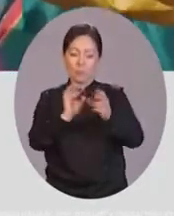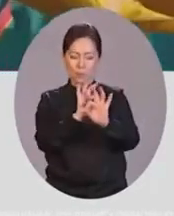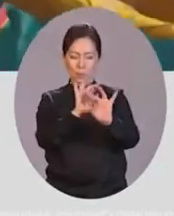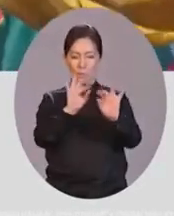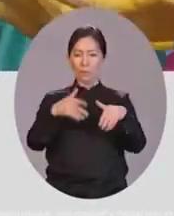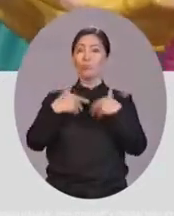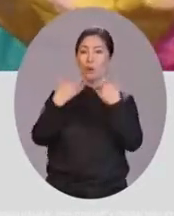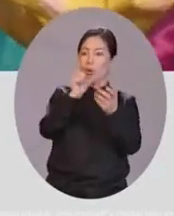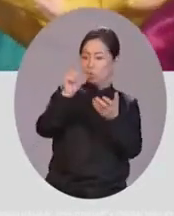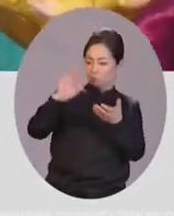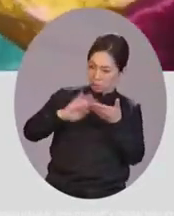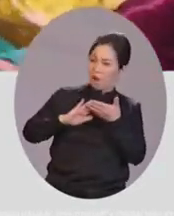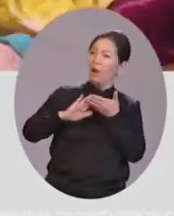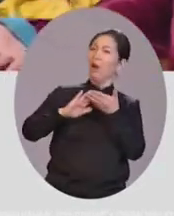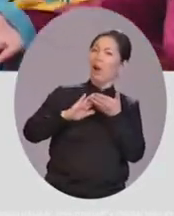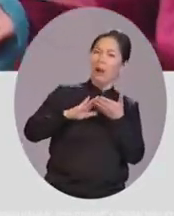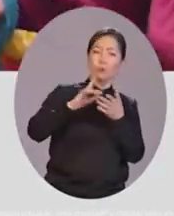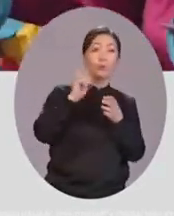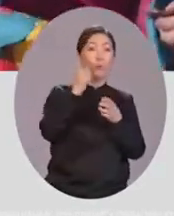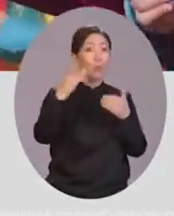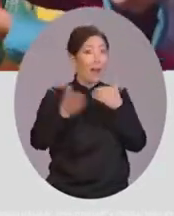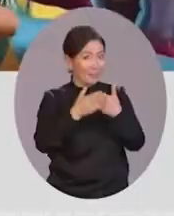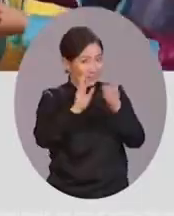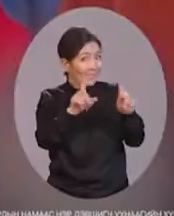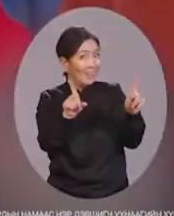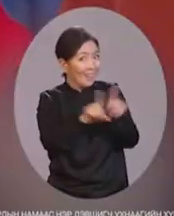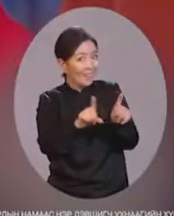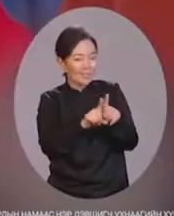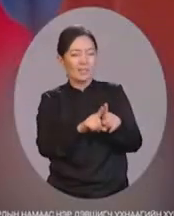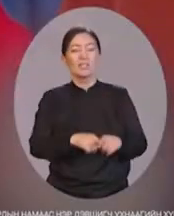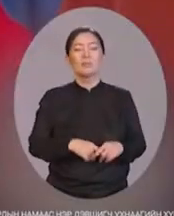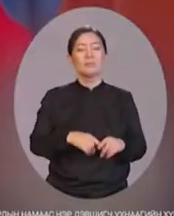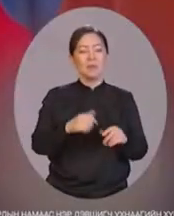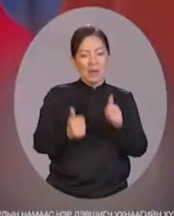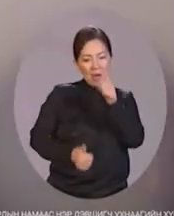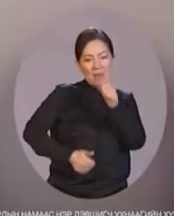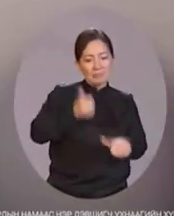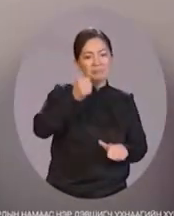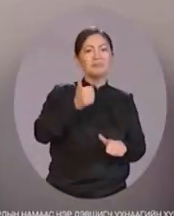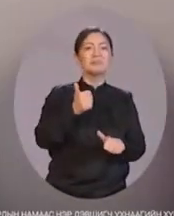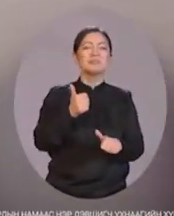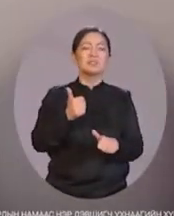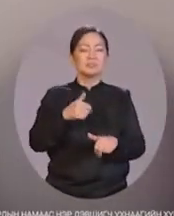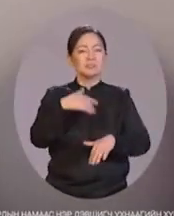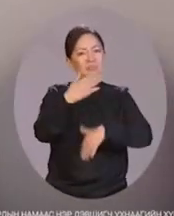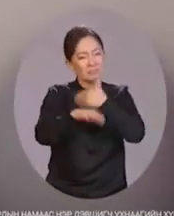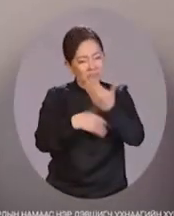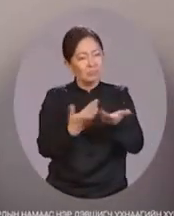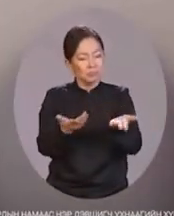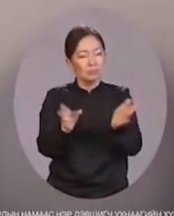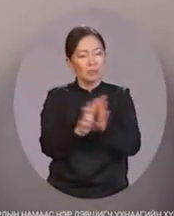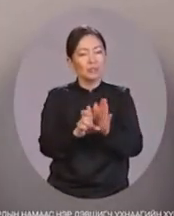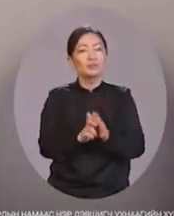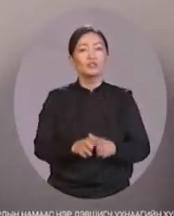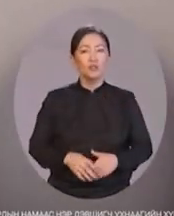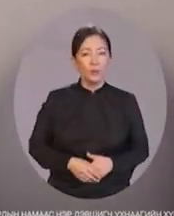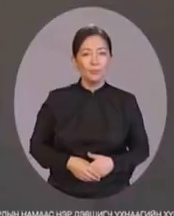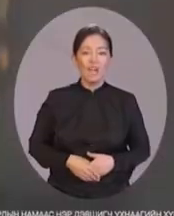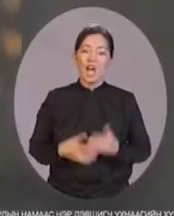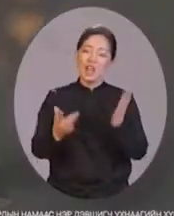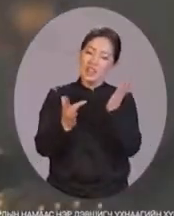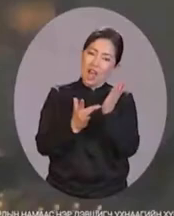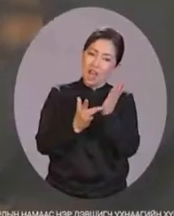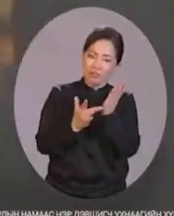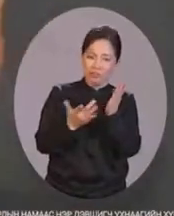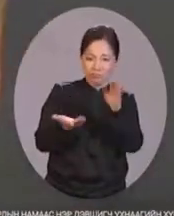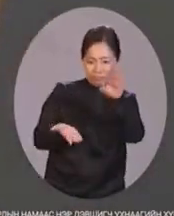хувиргаж, яаж ч өөр болгож аваачиж тэр хүмүүст яг хүү хамтлаг шиг одоо амжилттай тохиолдол болох